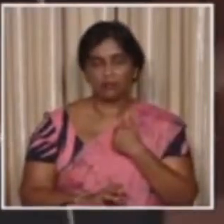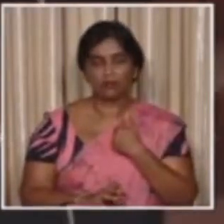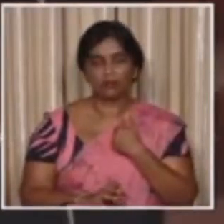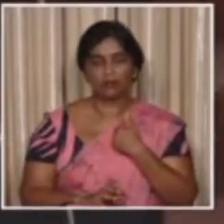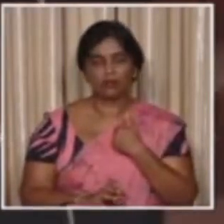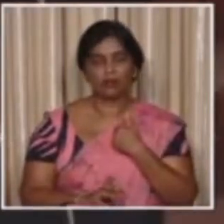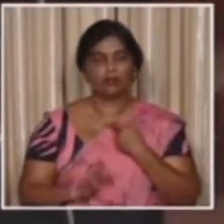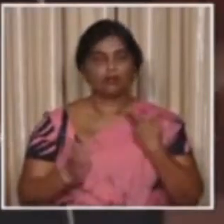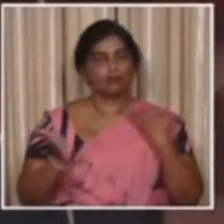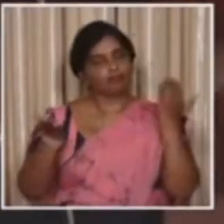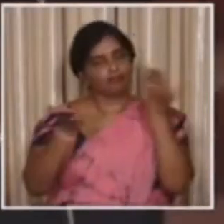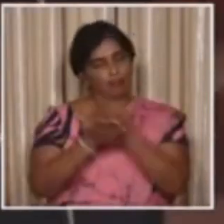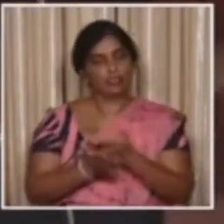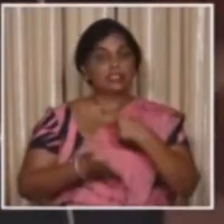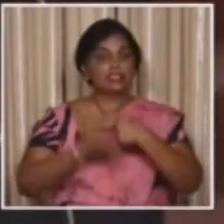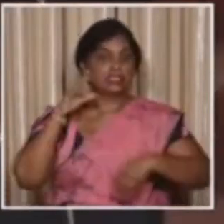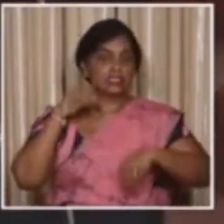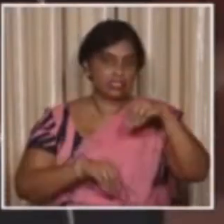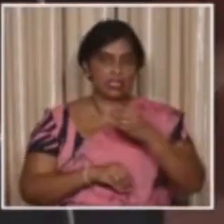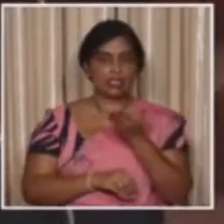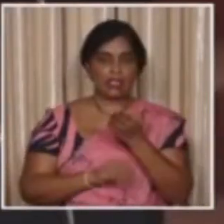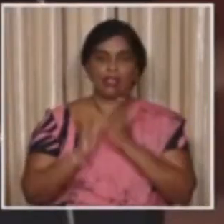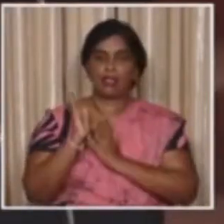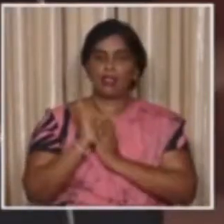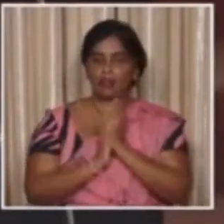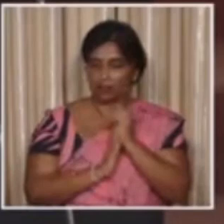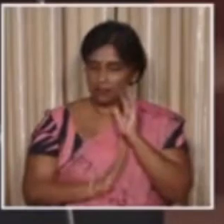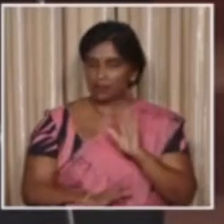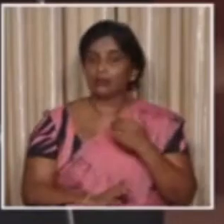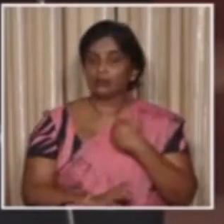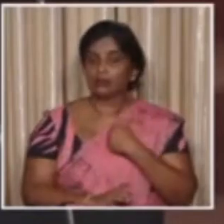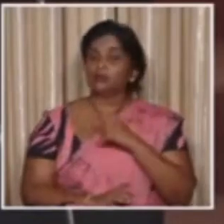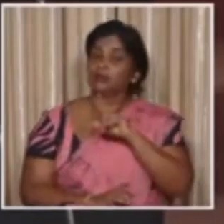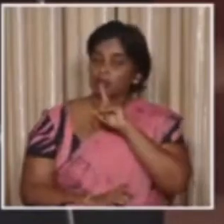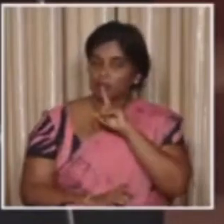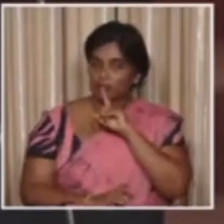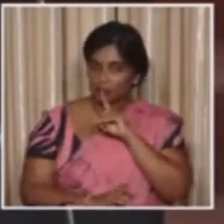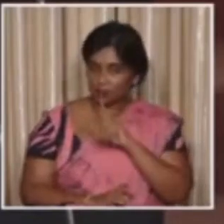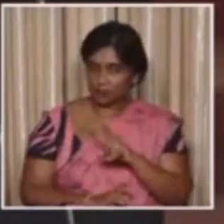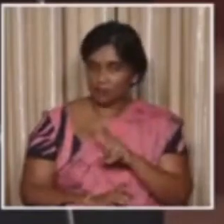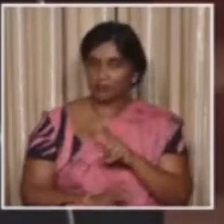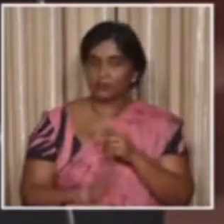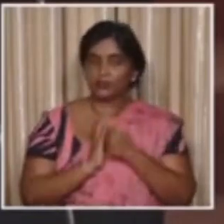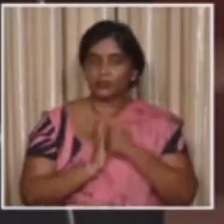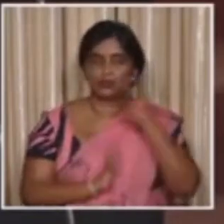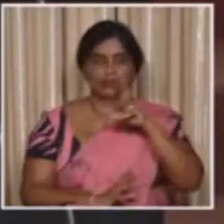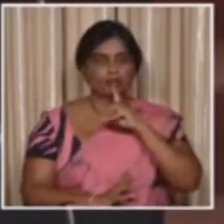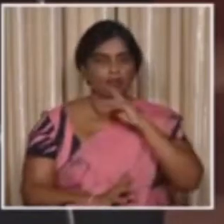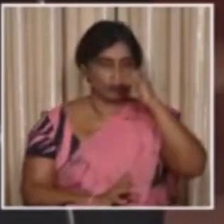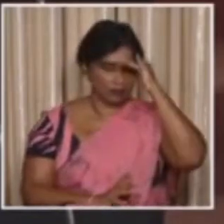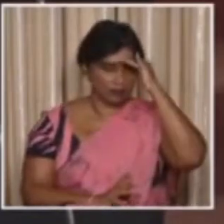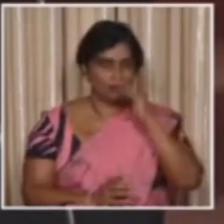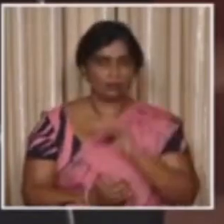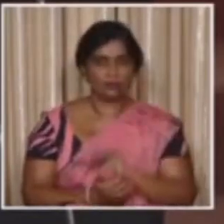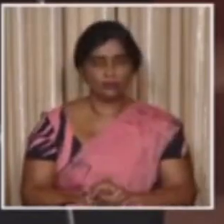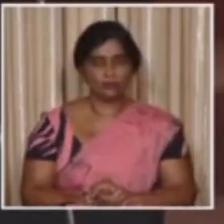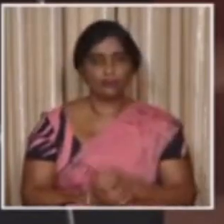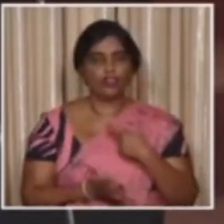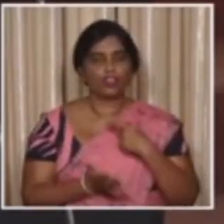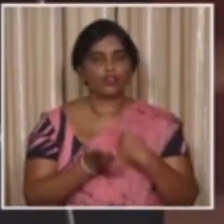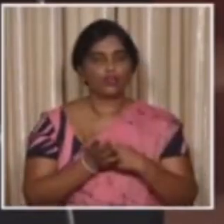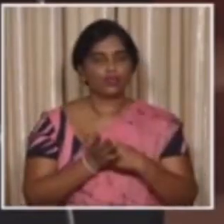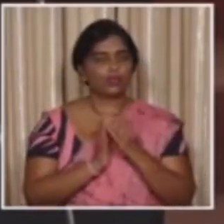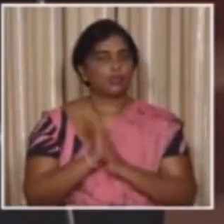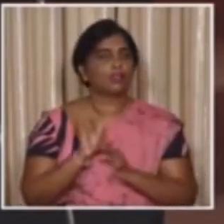ඒකාබද්ධ යෝජනාවක් වුණත් ඡන්දයක් කියලා නෑ අයිතිය තියෙනවා ඒ වගේම මම කියන්න ඕන ගරු නියෝජක තනායකතුමනි අපේ රොෂාන්